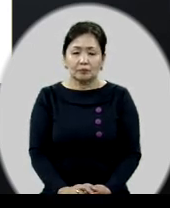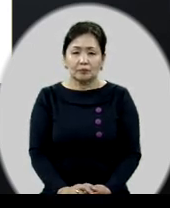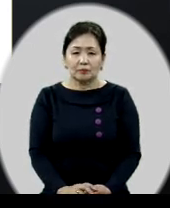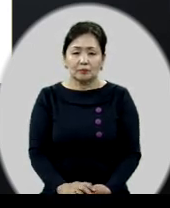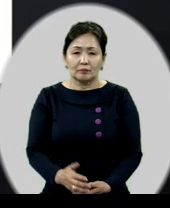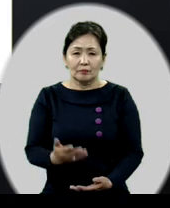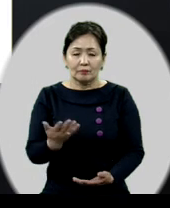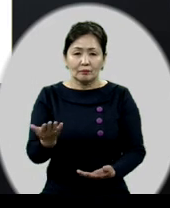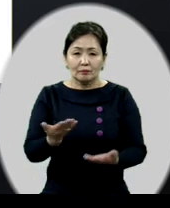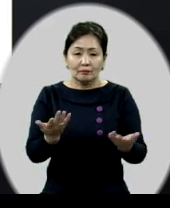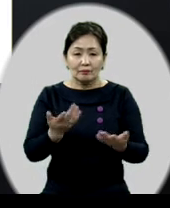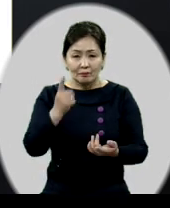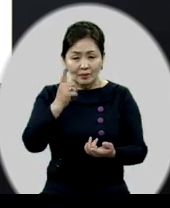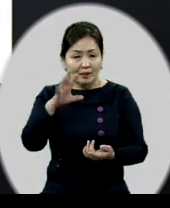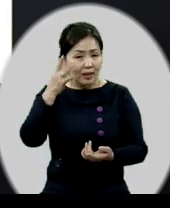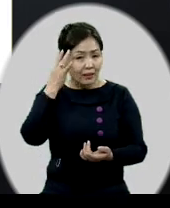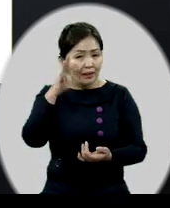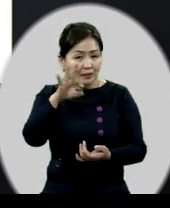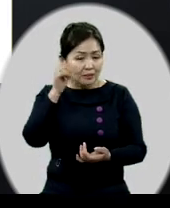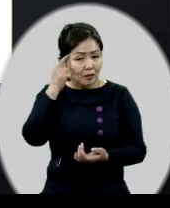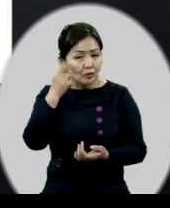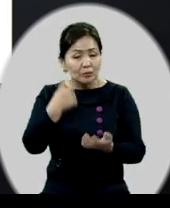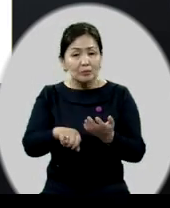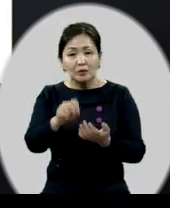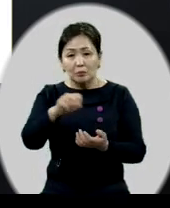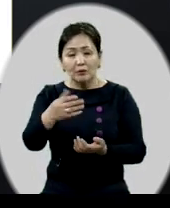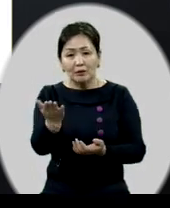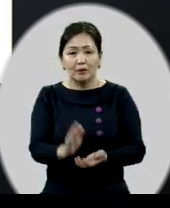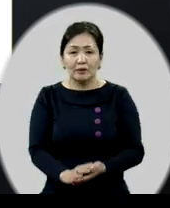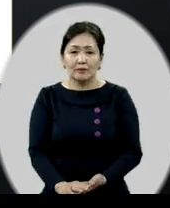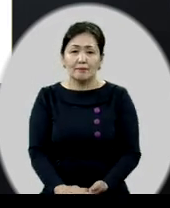Аль нэг аргыг сонгоод тэмдэгтээ бодоорой хүүхдүүдээ.